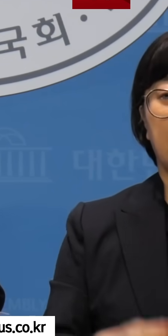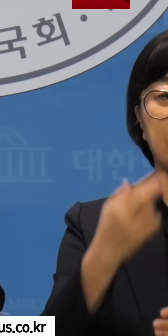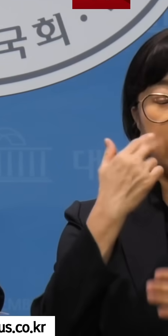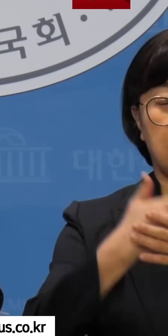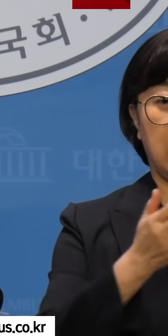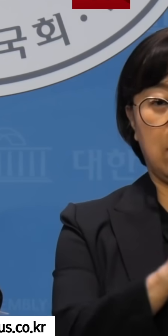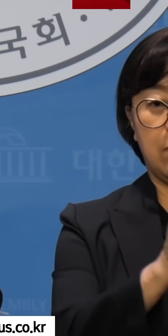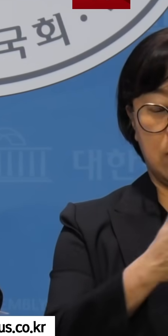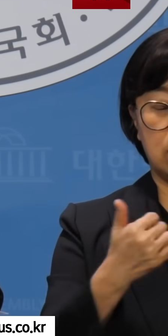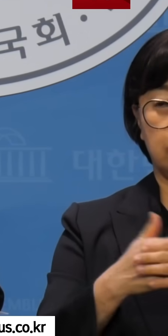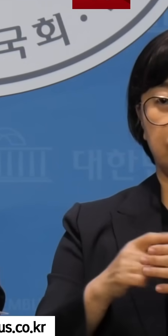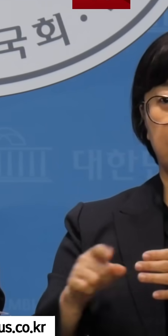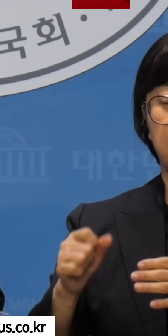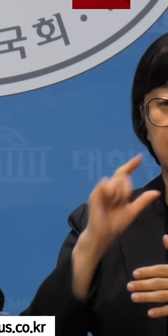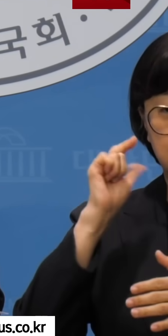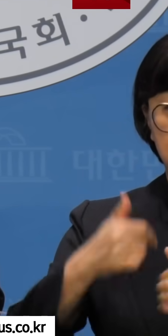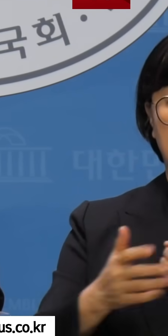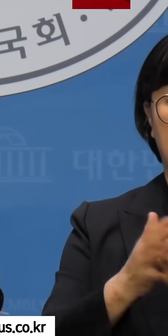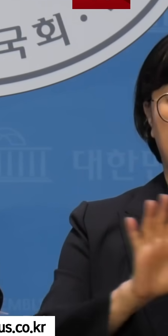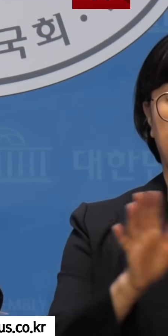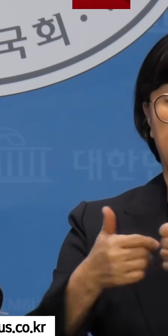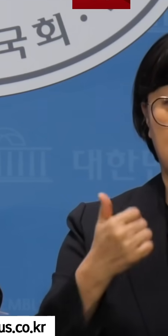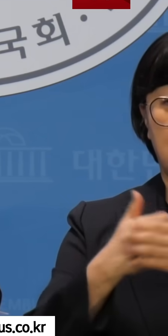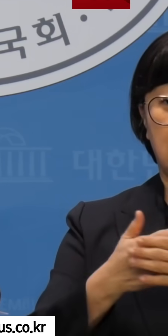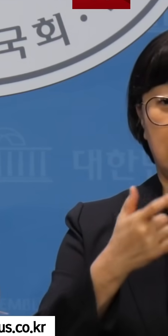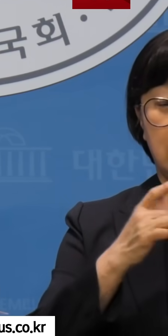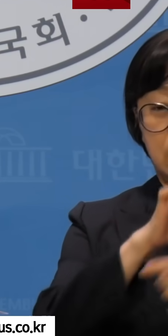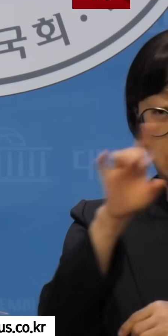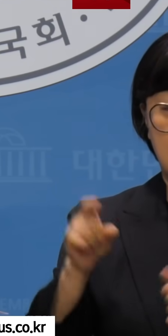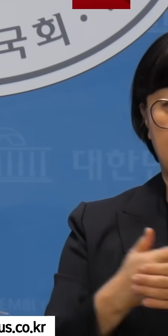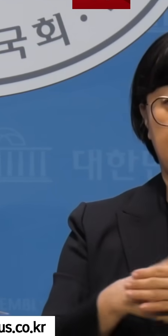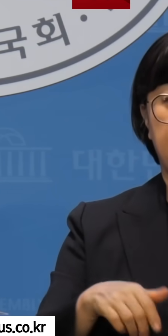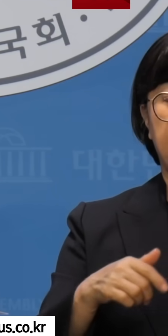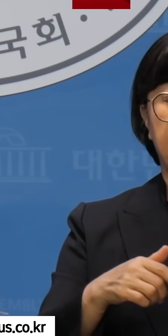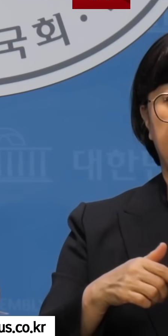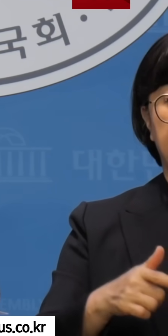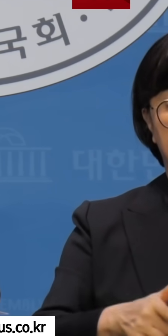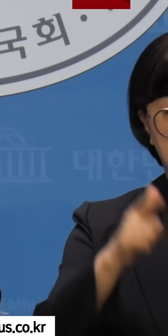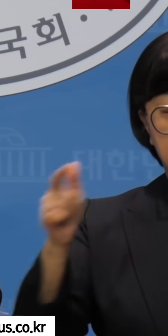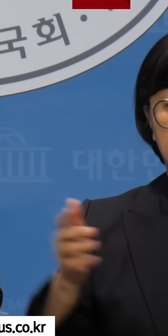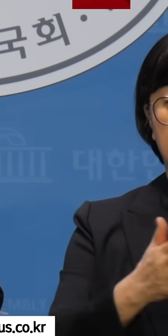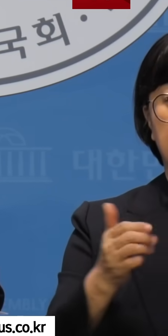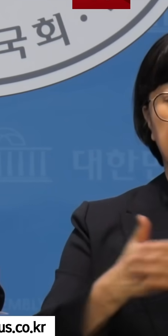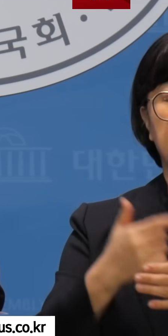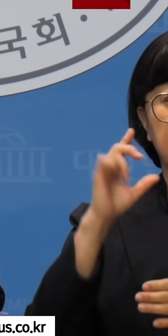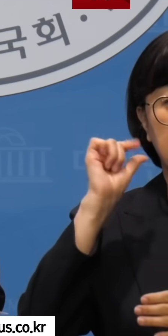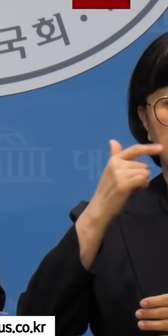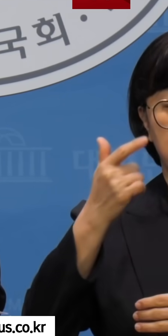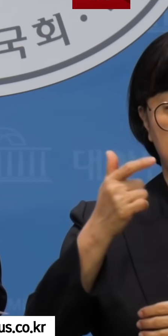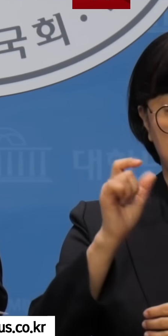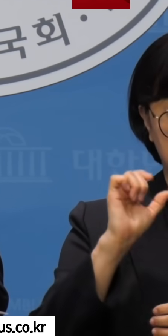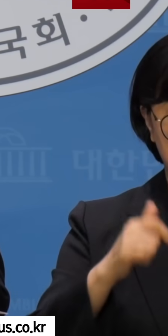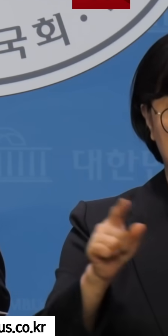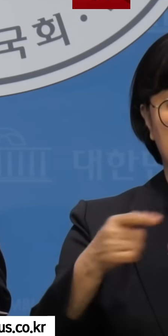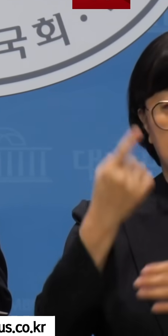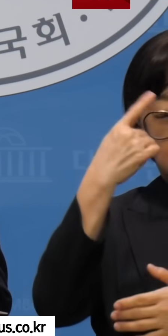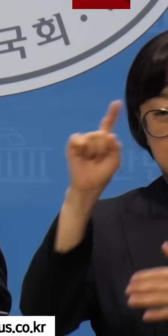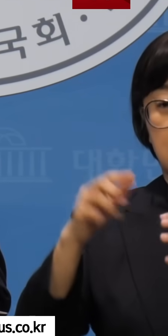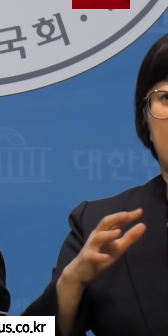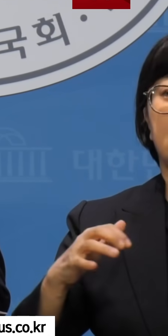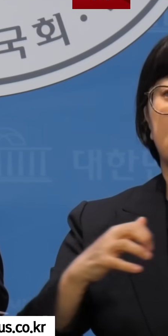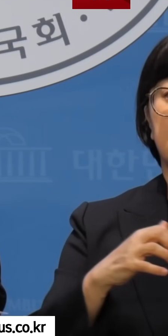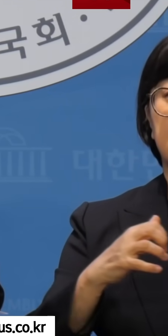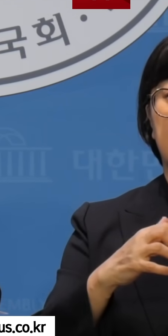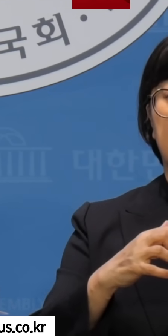미국과의 협력, 중국과의 협력, 다른 나라와의 협력은 각각 어떻게 달라야 하는가? 미중 충돌, 러시아 전쟁 등 글로벌